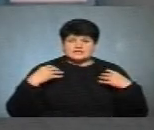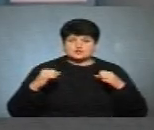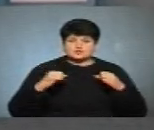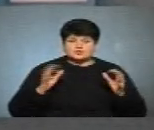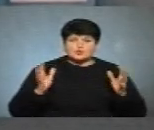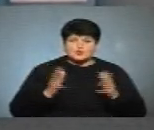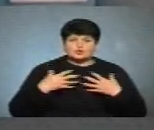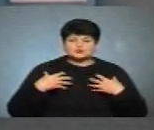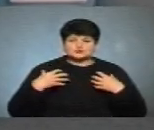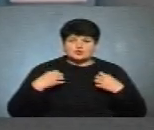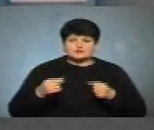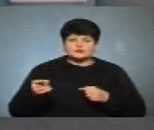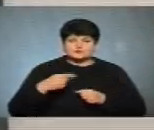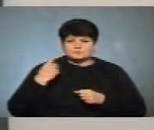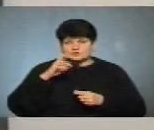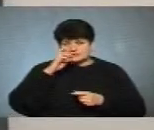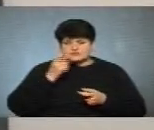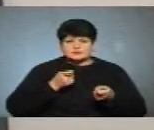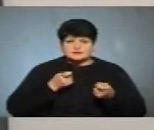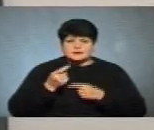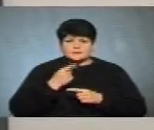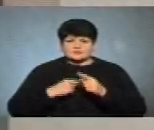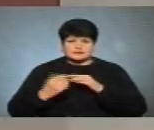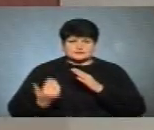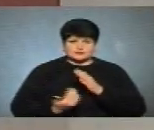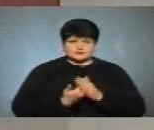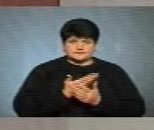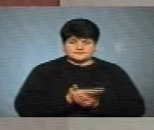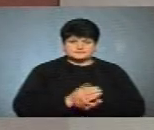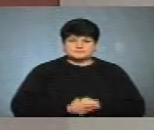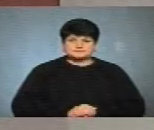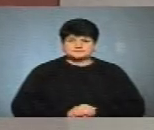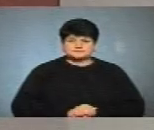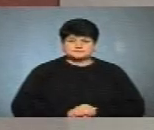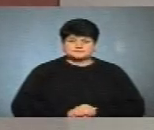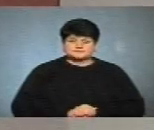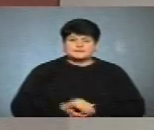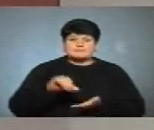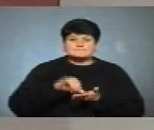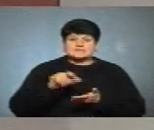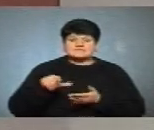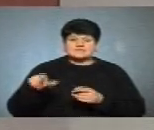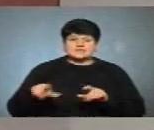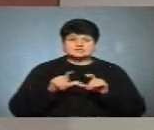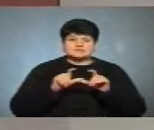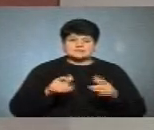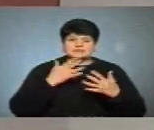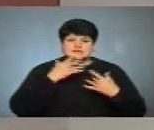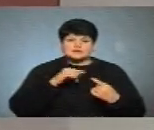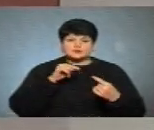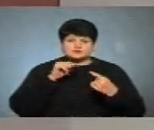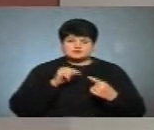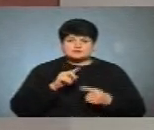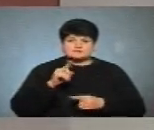охорони здоров'я Тернопільської облдержадміністрації. Повертаємося до новин. Представники штабу національного спротиву